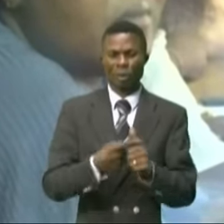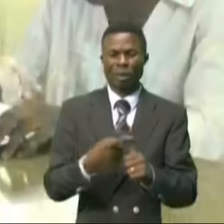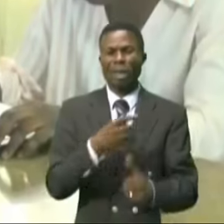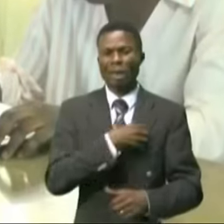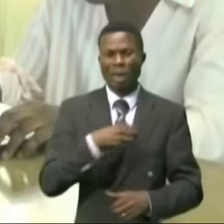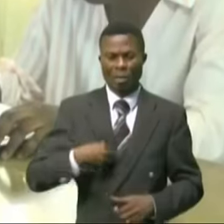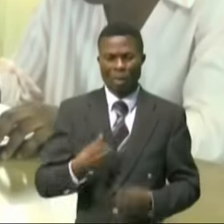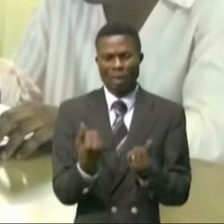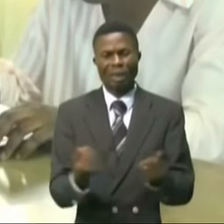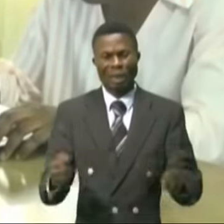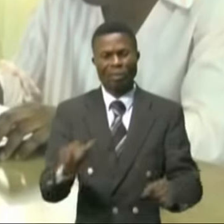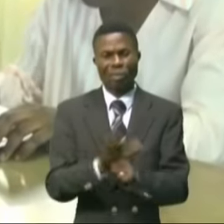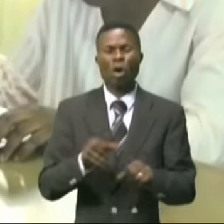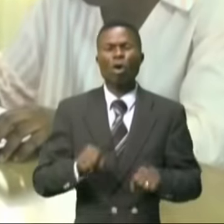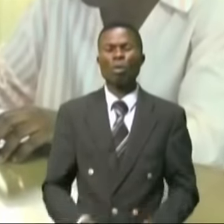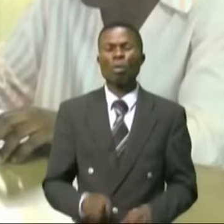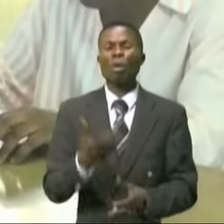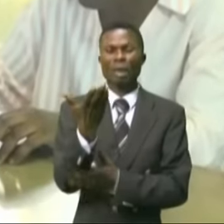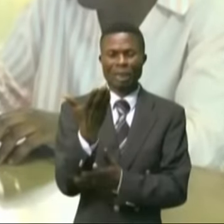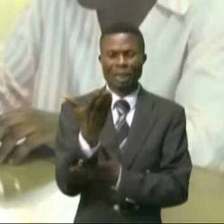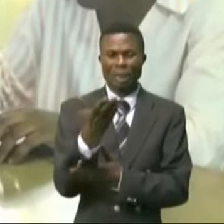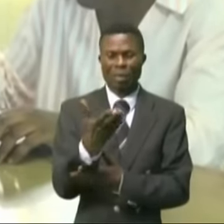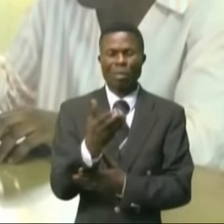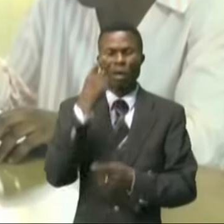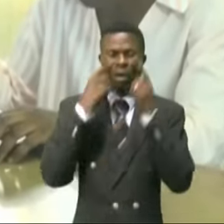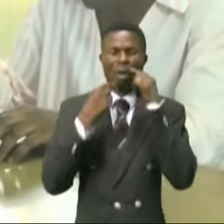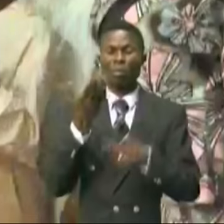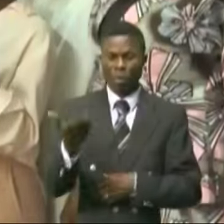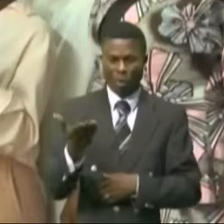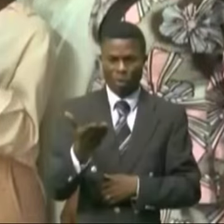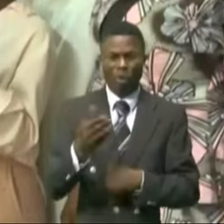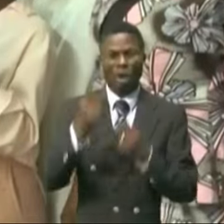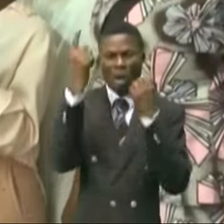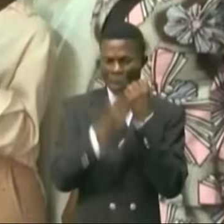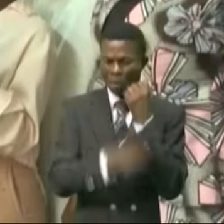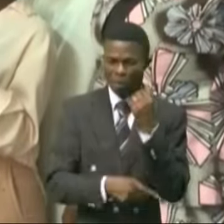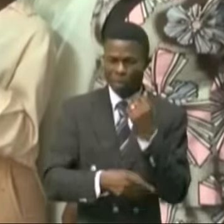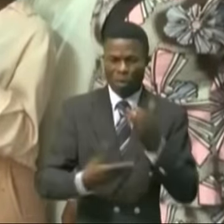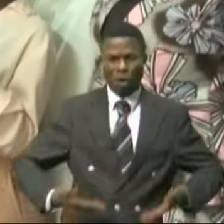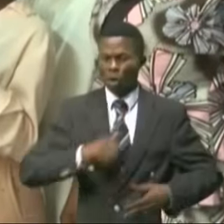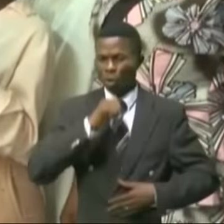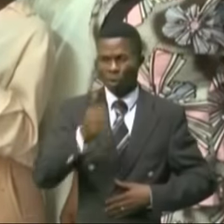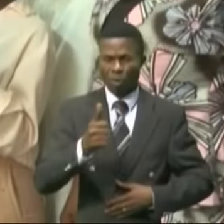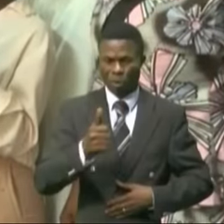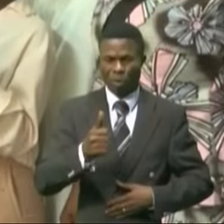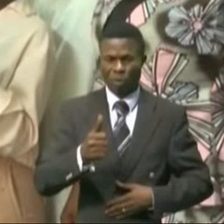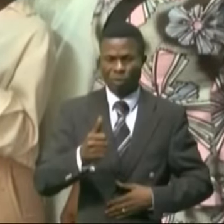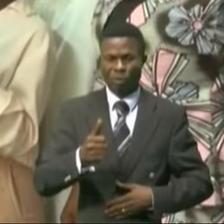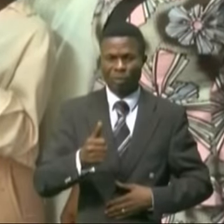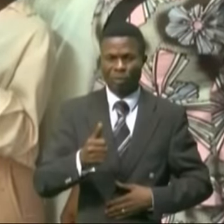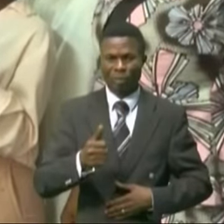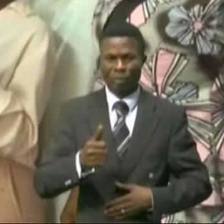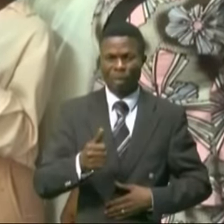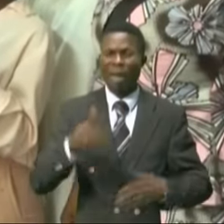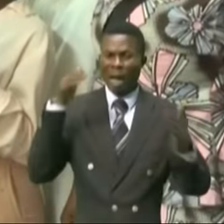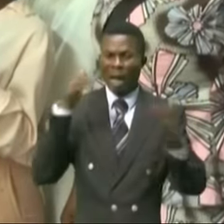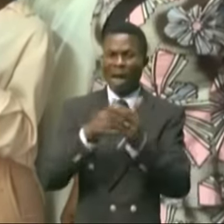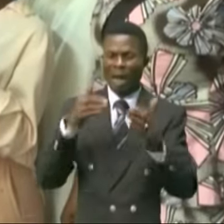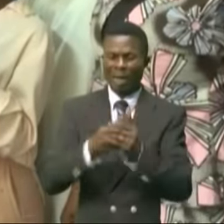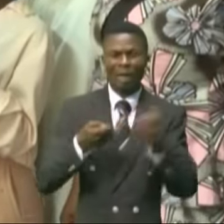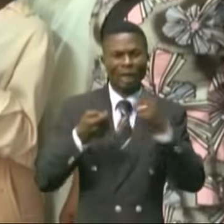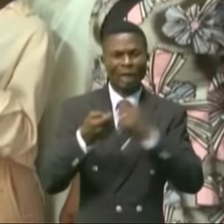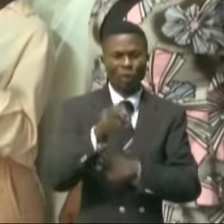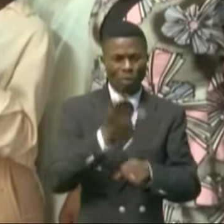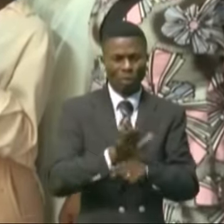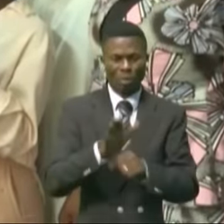femmes et les enfants, et lancent ainsi leur cri d'alarme. Condamnons avec la dernière énergie l'attaque meurtrière